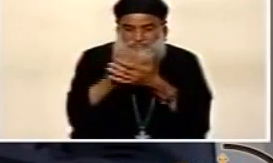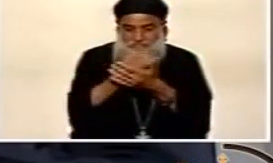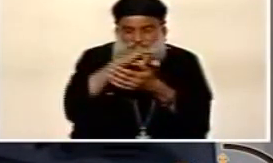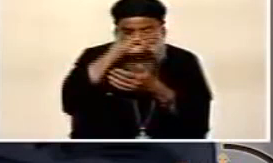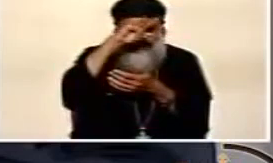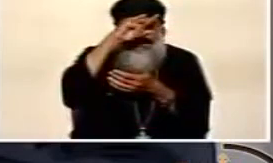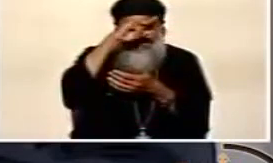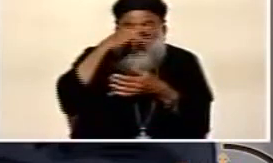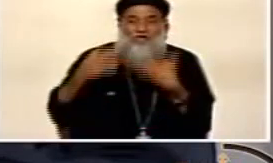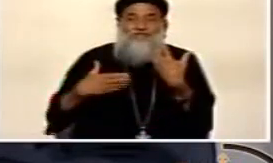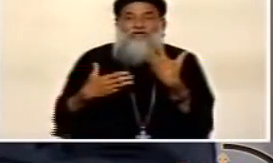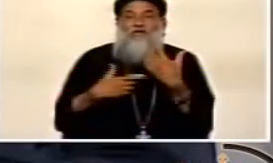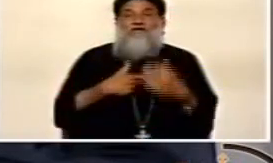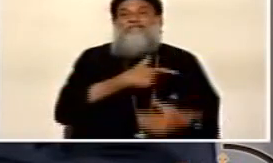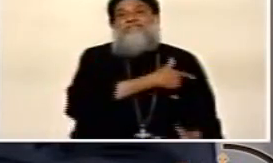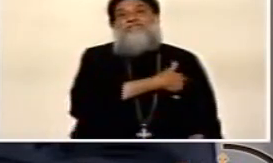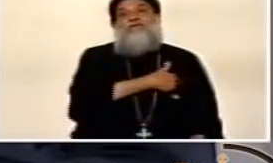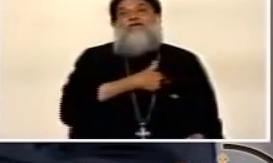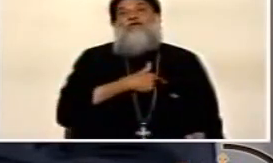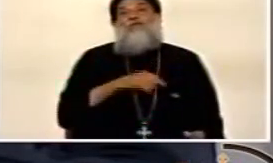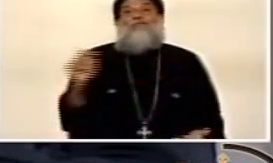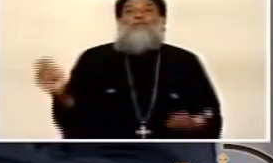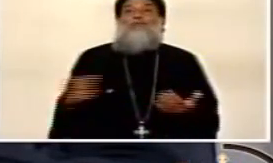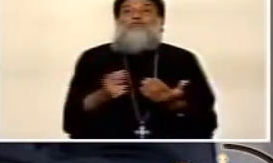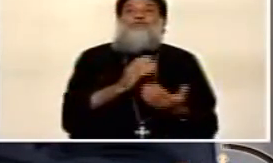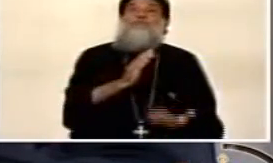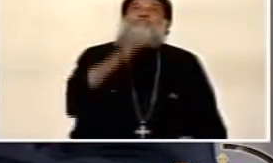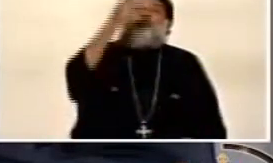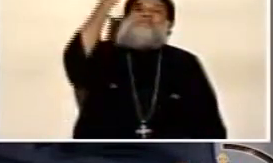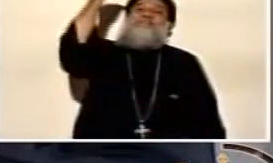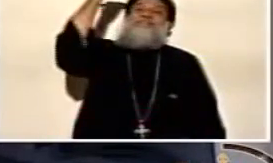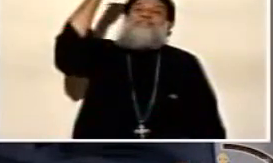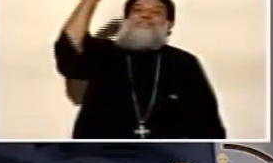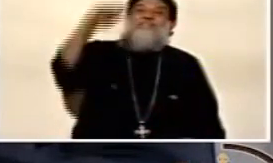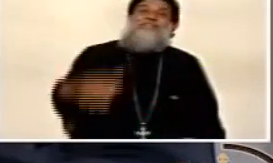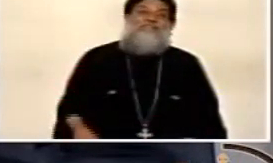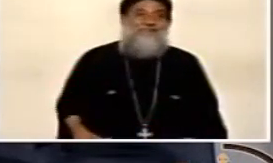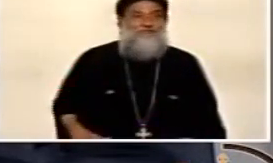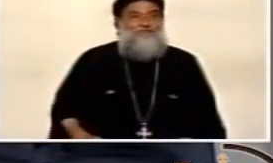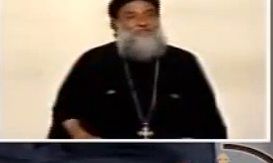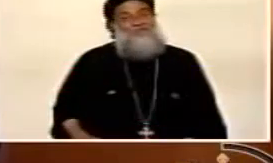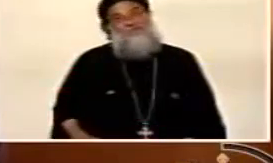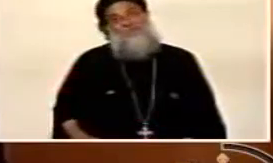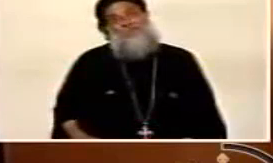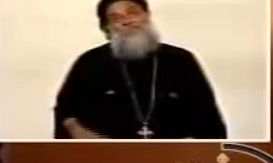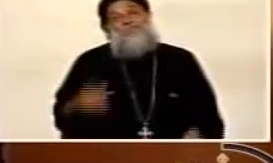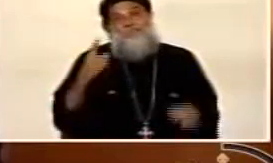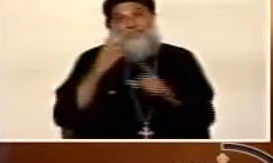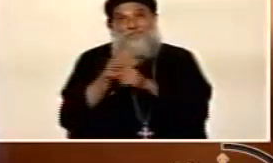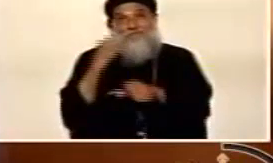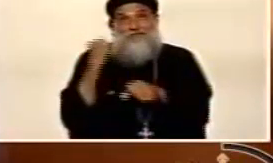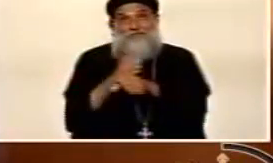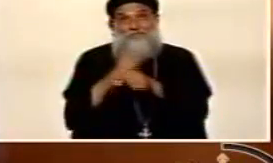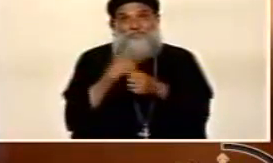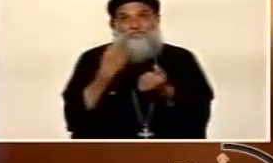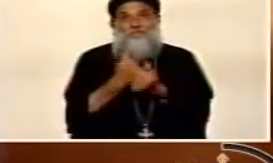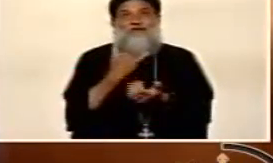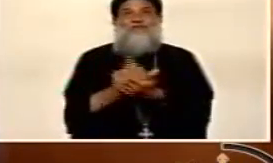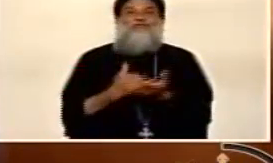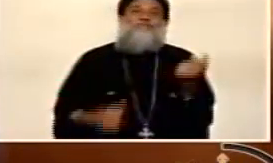بل افرحوا بالحري أن أسماءكم كتبت في السماوات. المقابل للفعلة هو